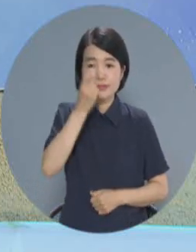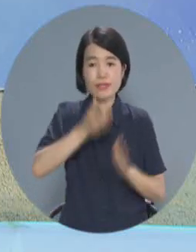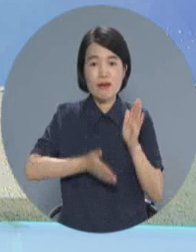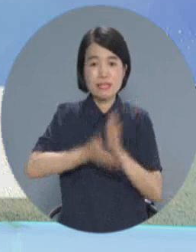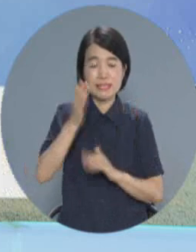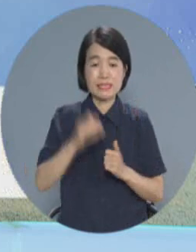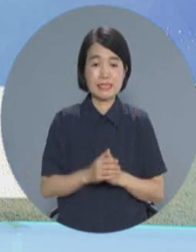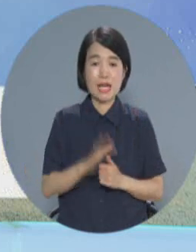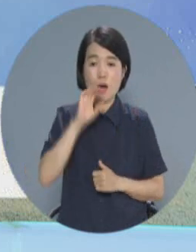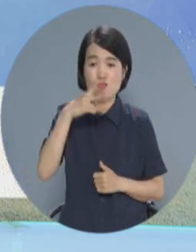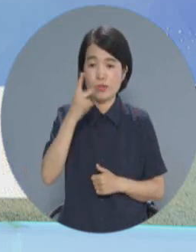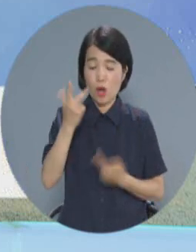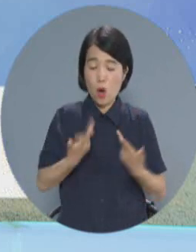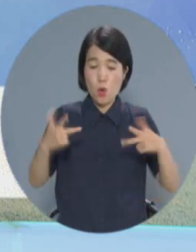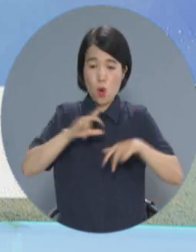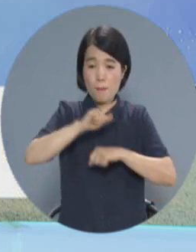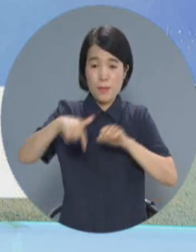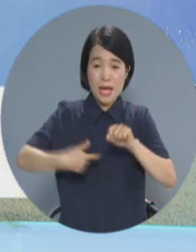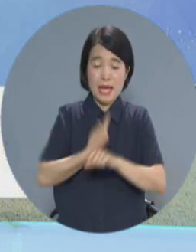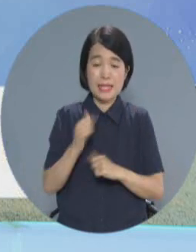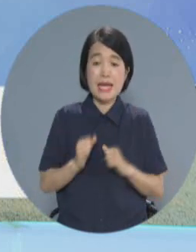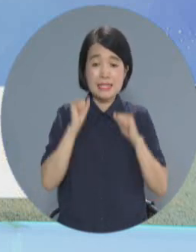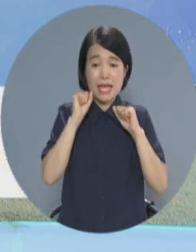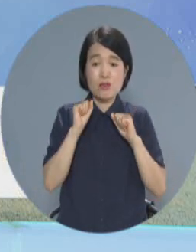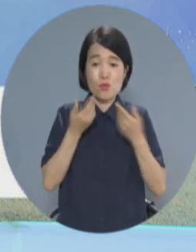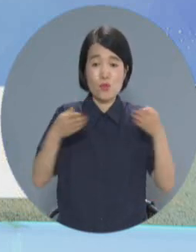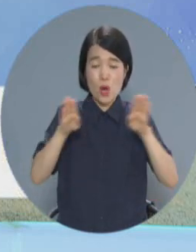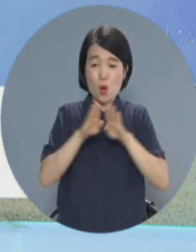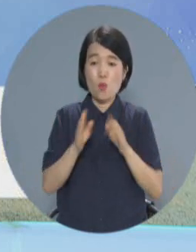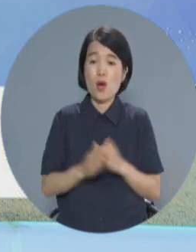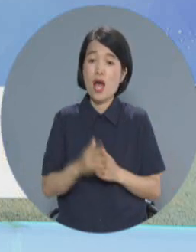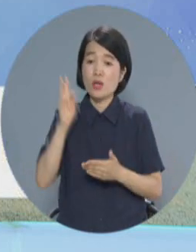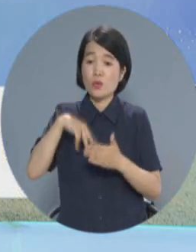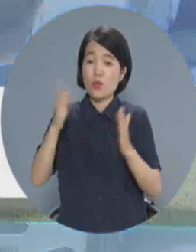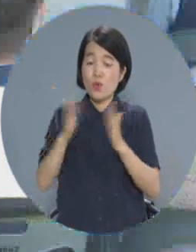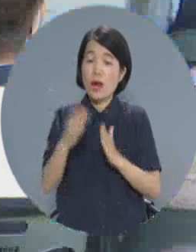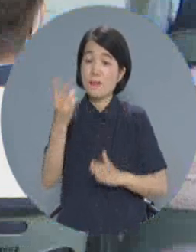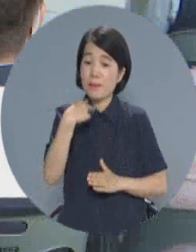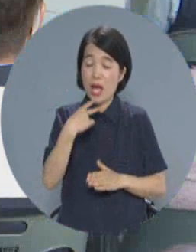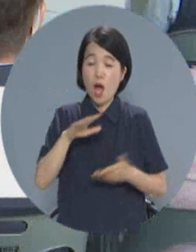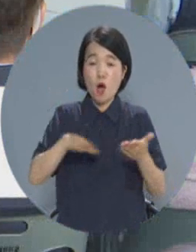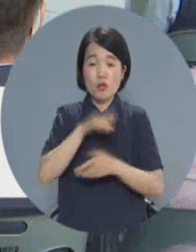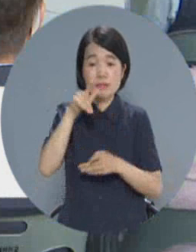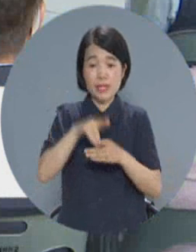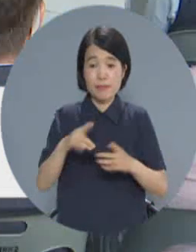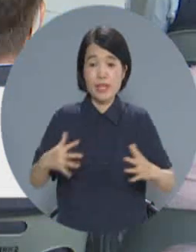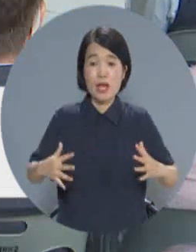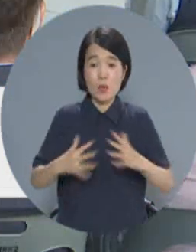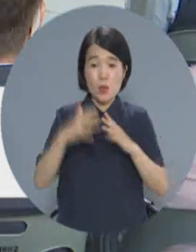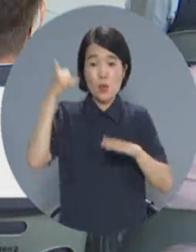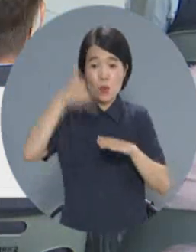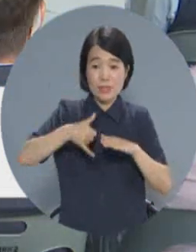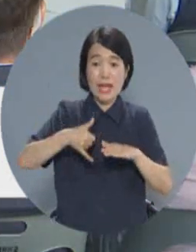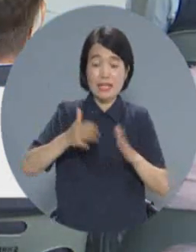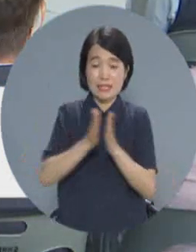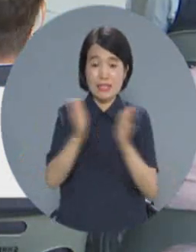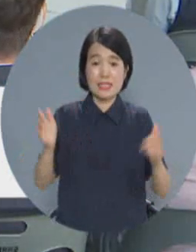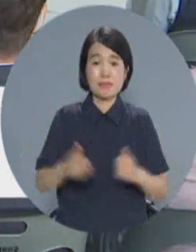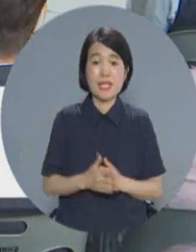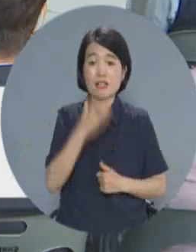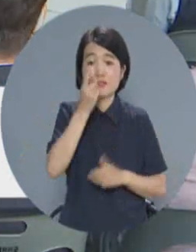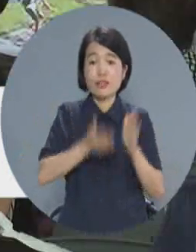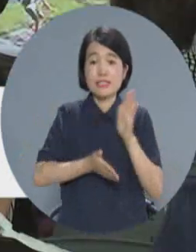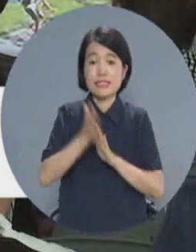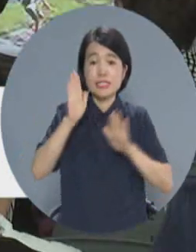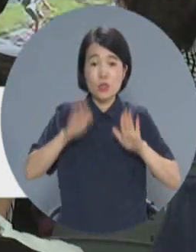순천시가 풍덕공원 인근에 체육관과 도서관 기능을 함께 갖춘 어울림센터 건립 공사에 들어갔습니다.